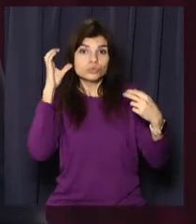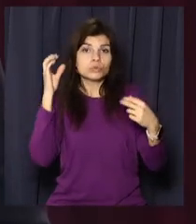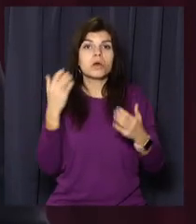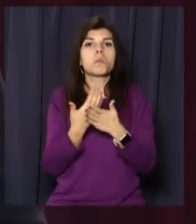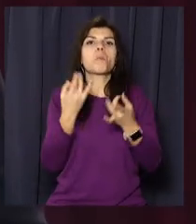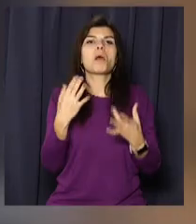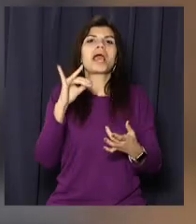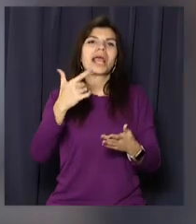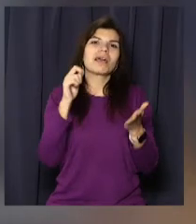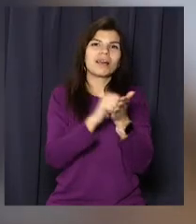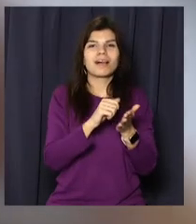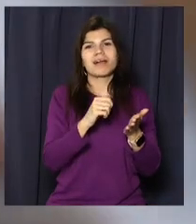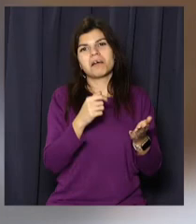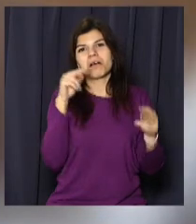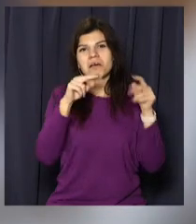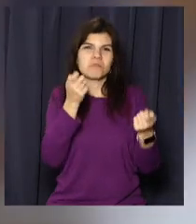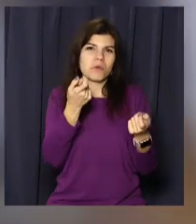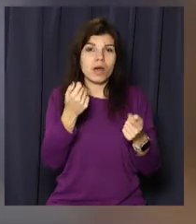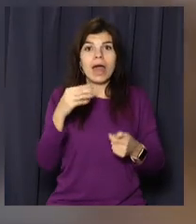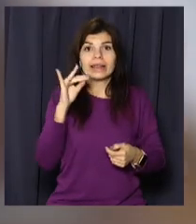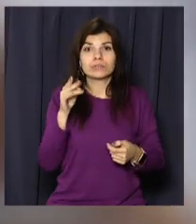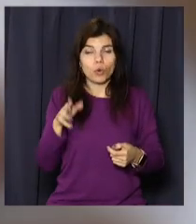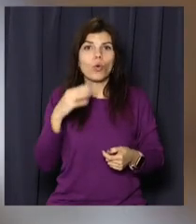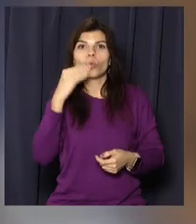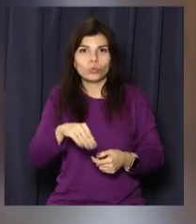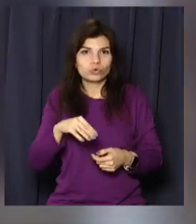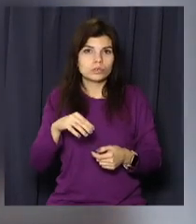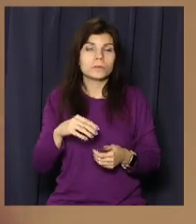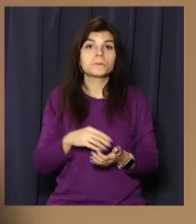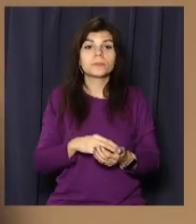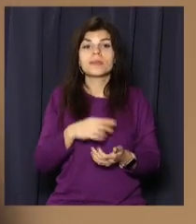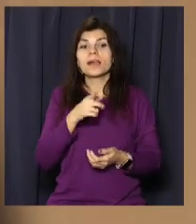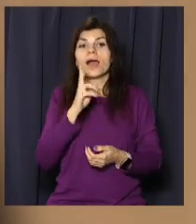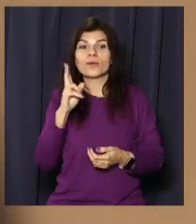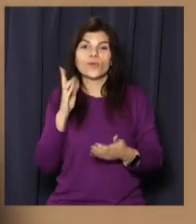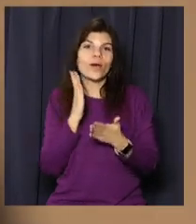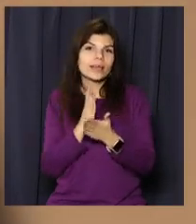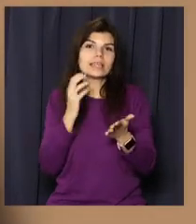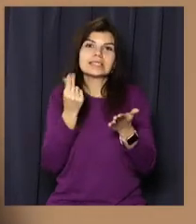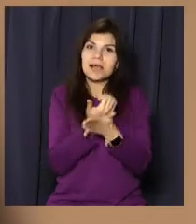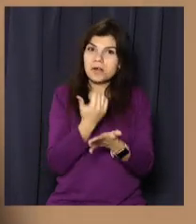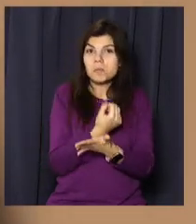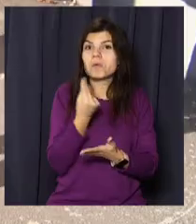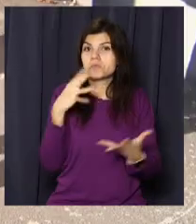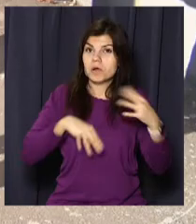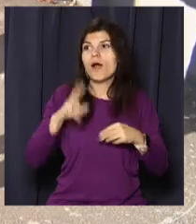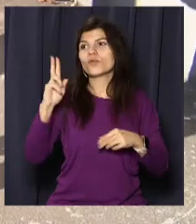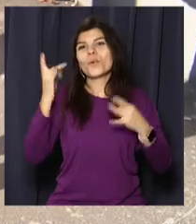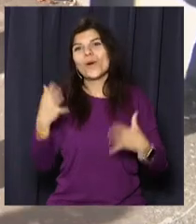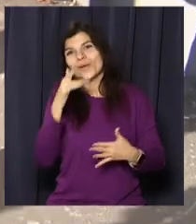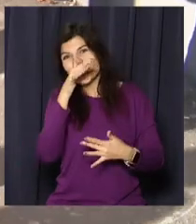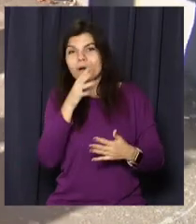в Інстаграмі або в Ютубі. Поки одні витрачають години, переглядаючи відео, інші створюють контент, заробляючи чималі гроші,